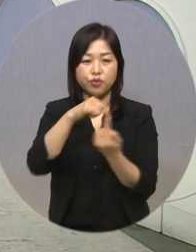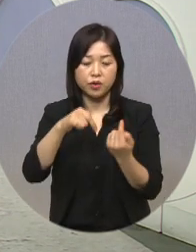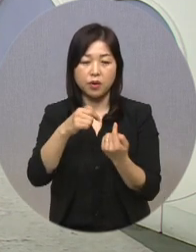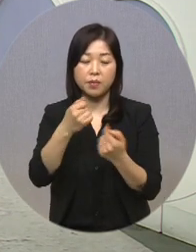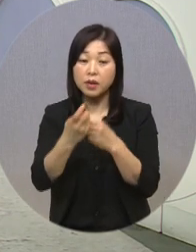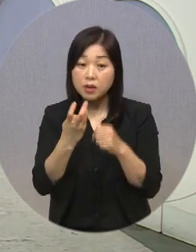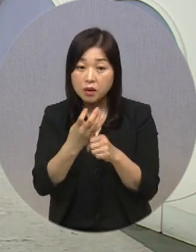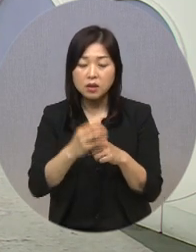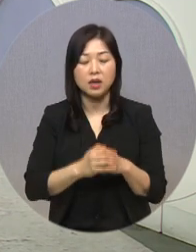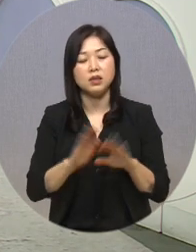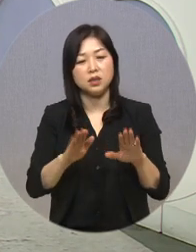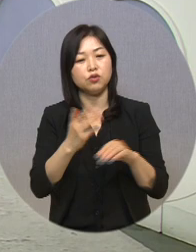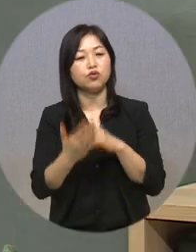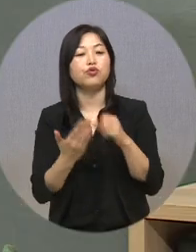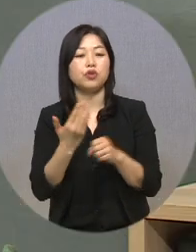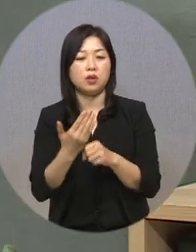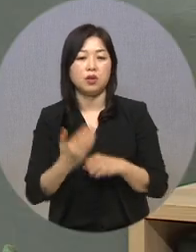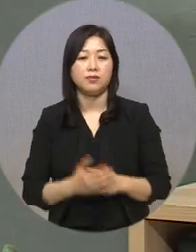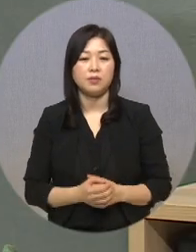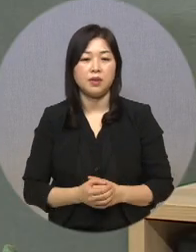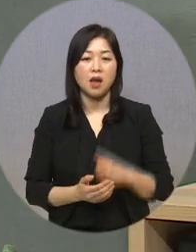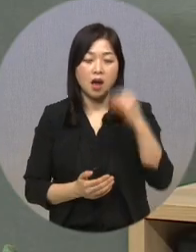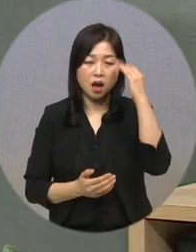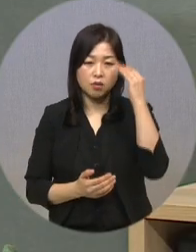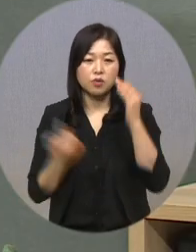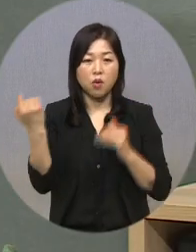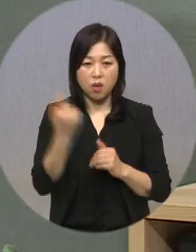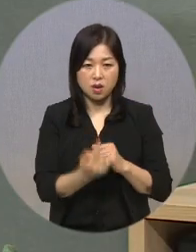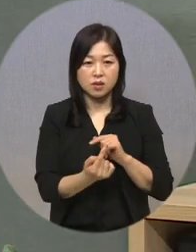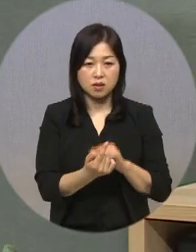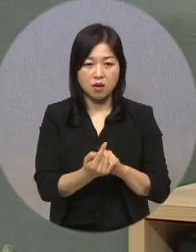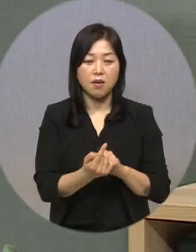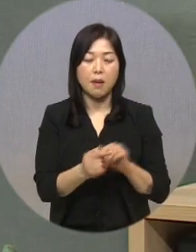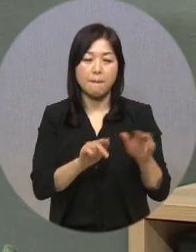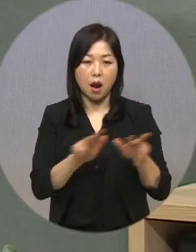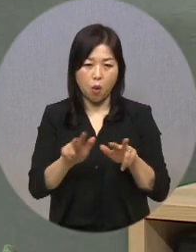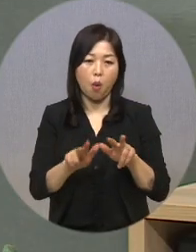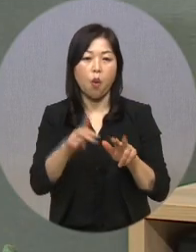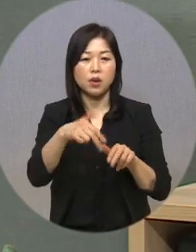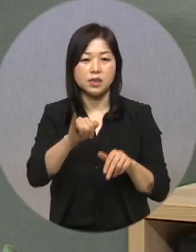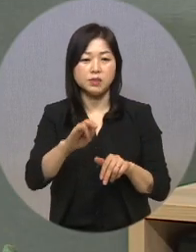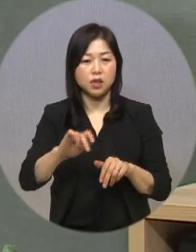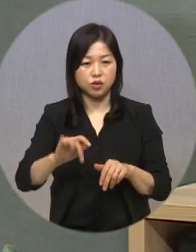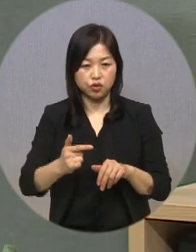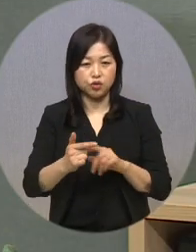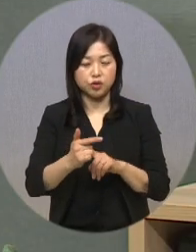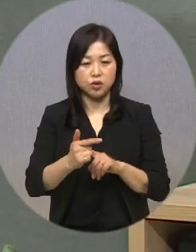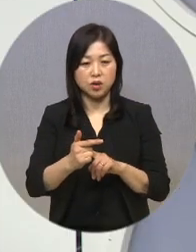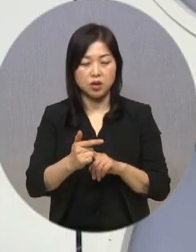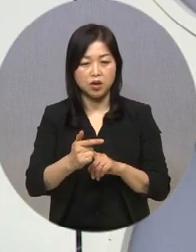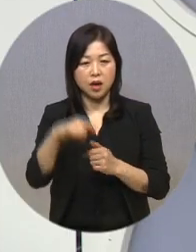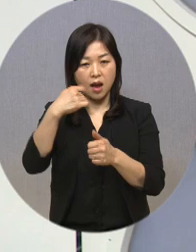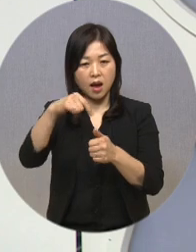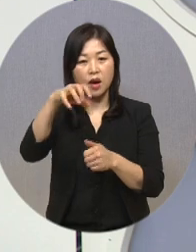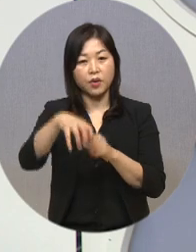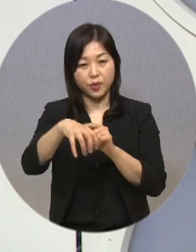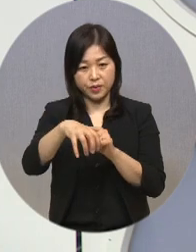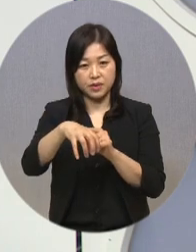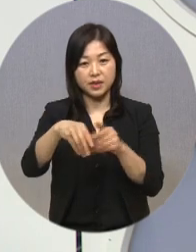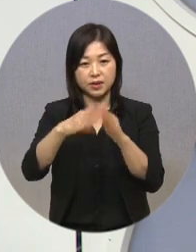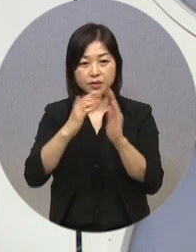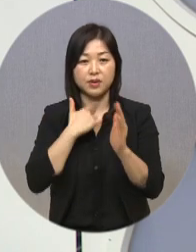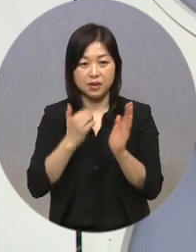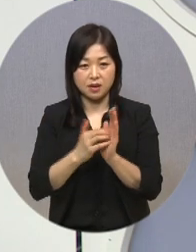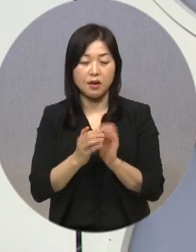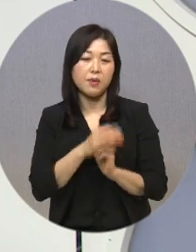8년 9년인가 됐습니다. 아 그러니까 한국에 오자마자 오셔서 예, 예. 바로 김창준 아카데미를 그렇지 그때는 언제